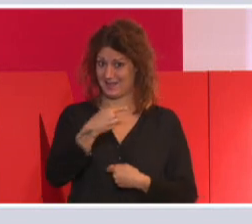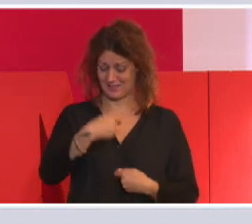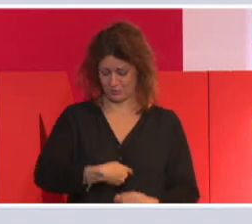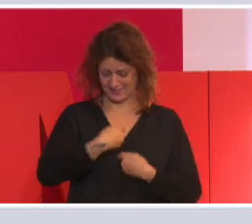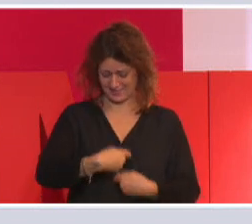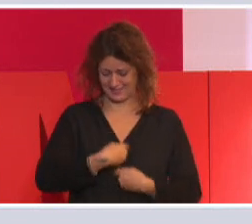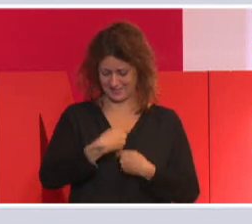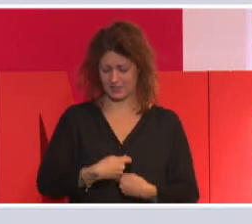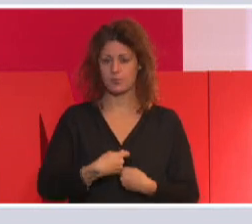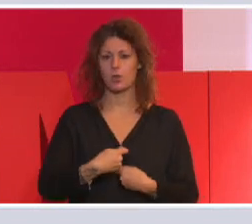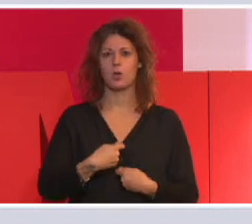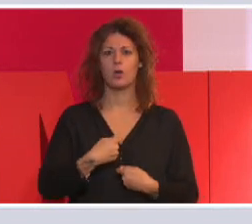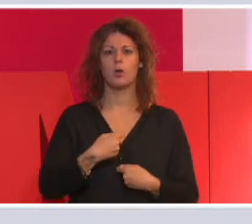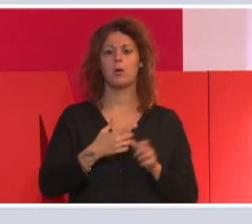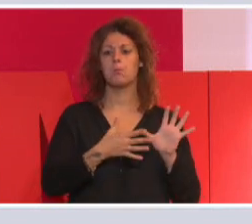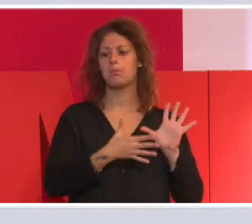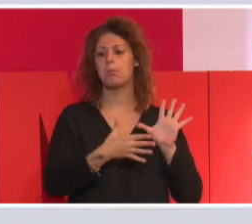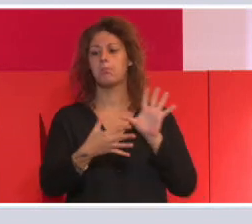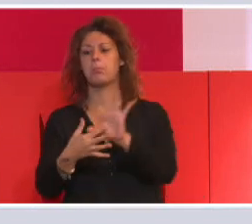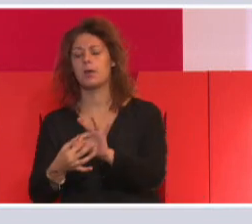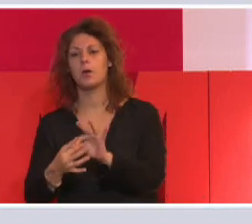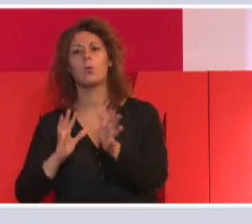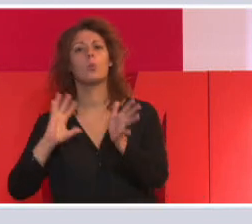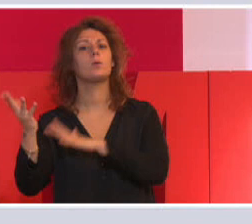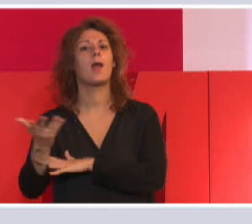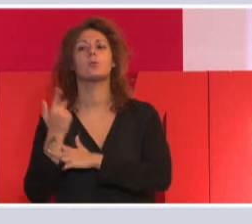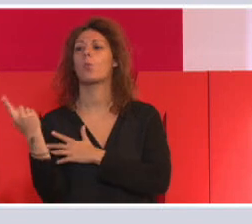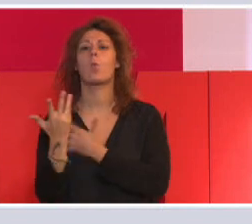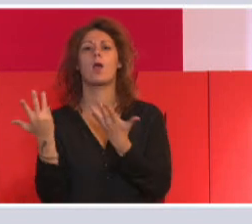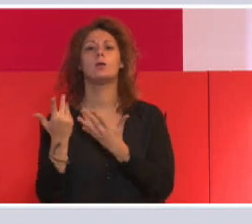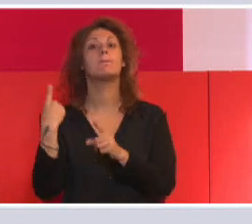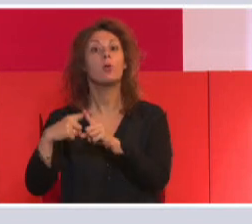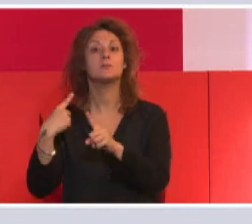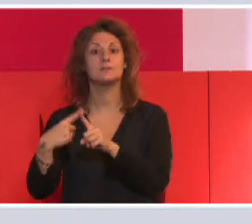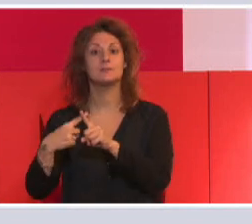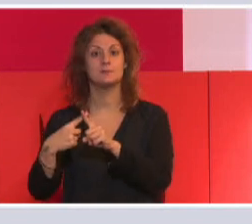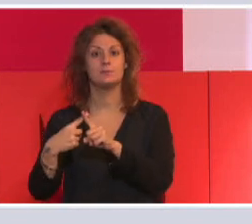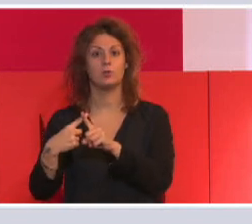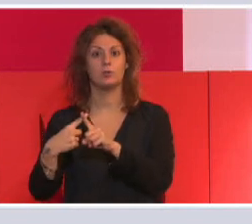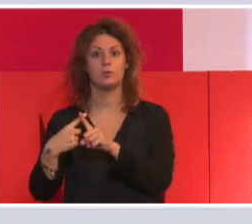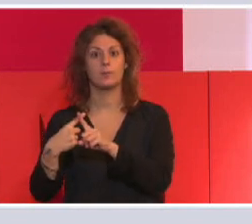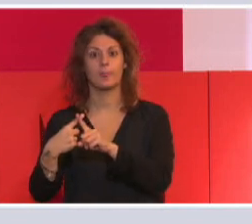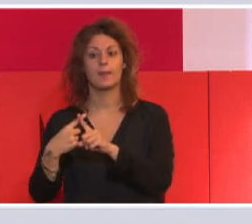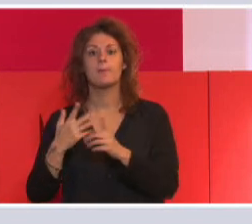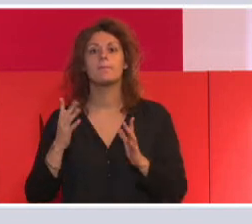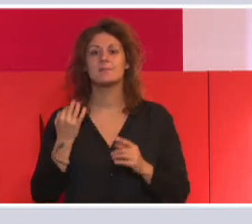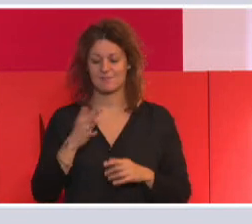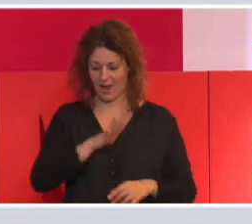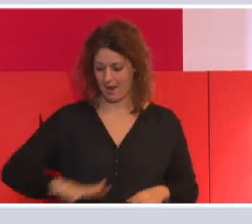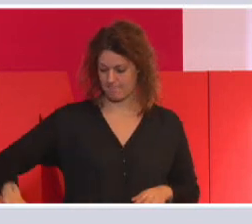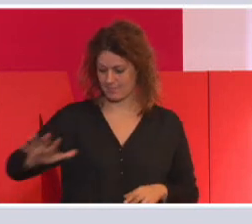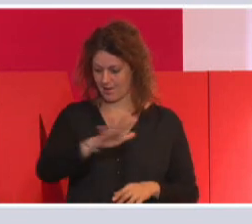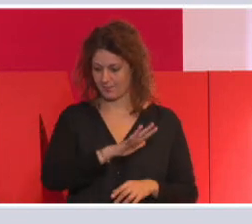un colore un oggetto uno spazio ma che trovandosi consistentemente nello stesso ambiente quindi